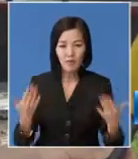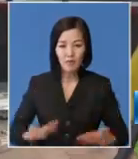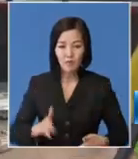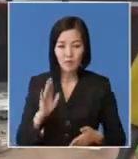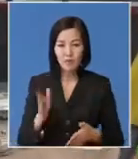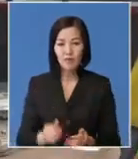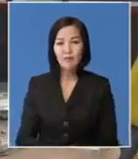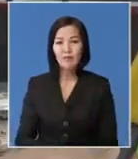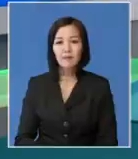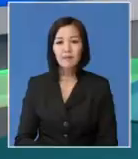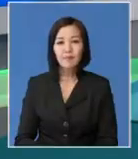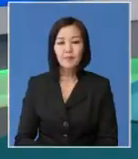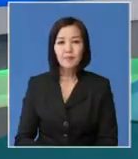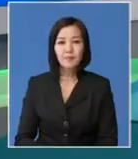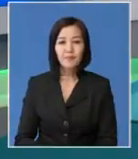келеді. Рахмет.